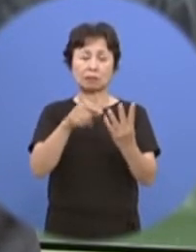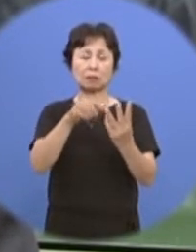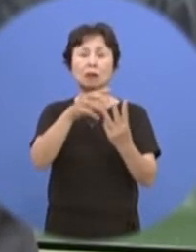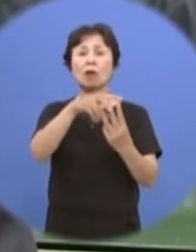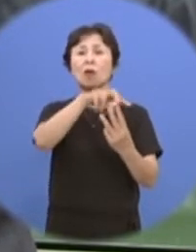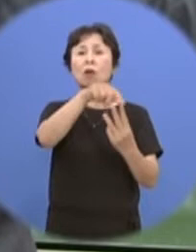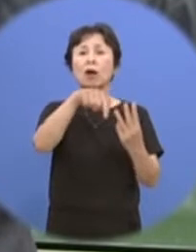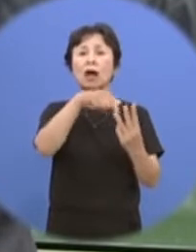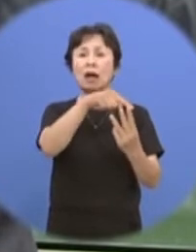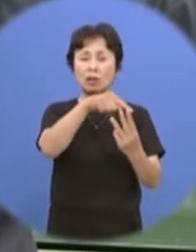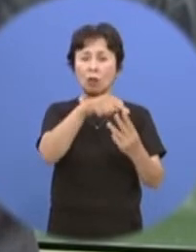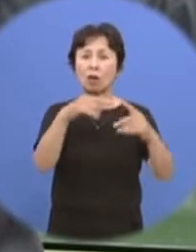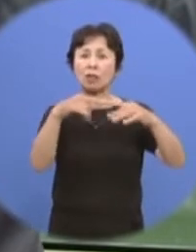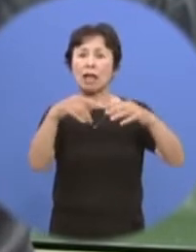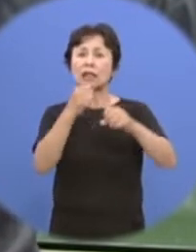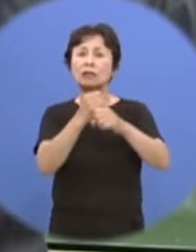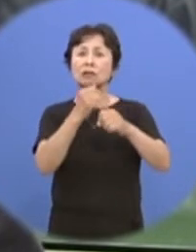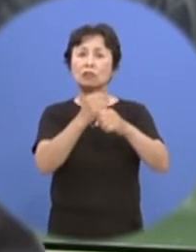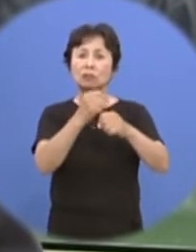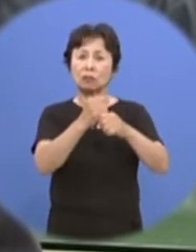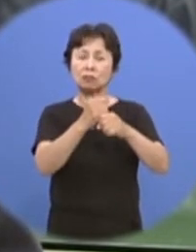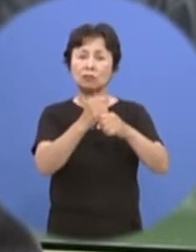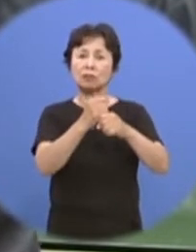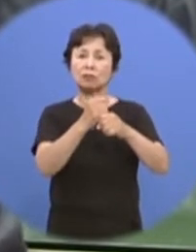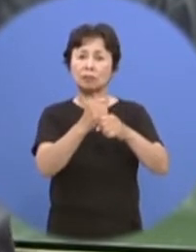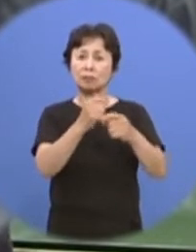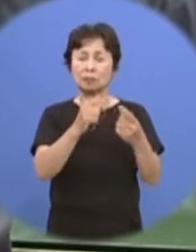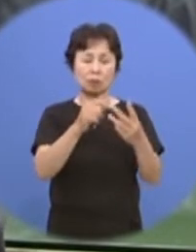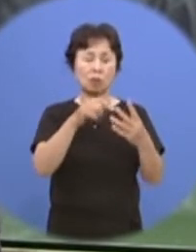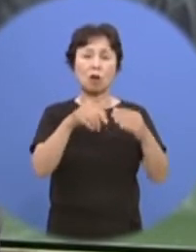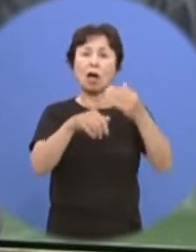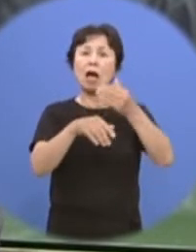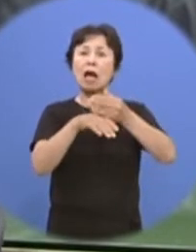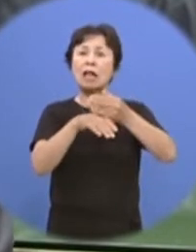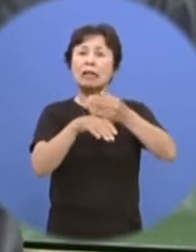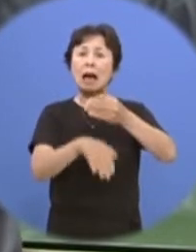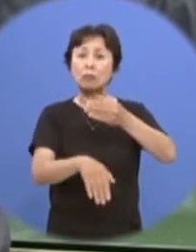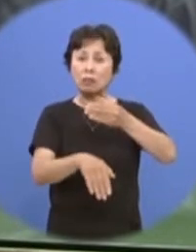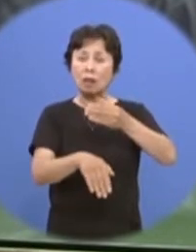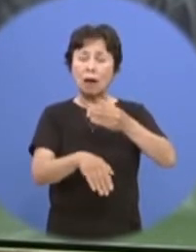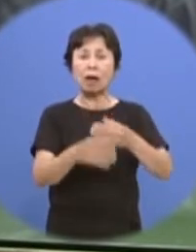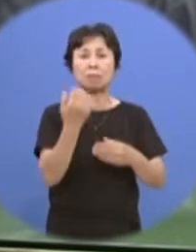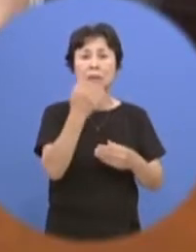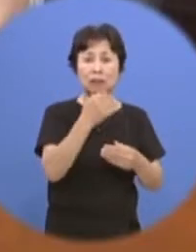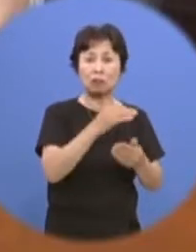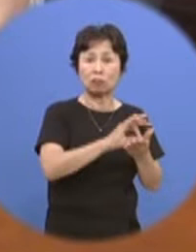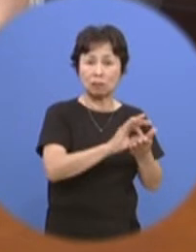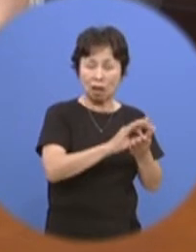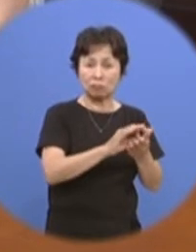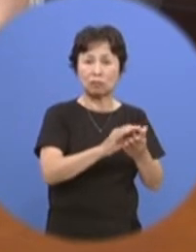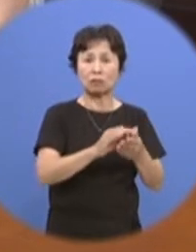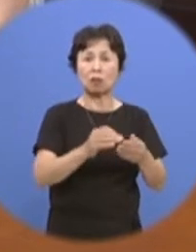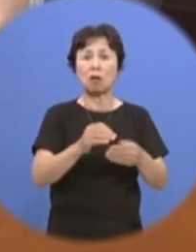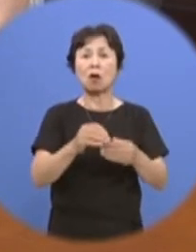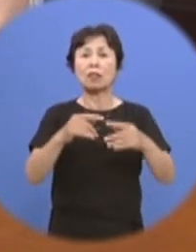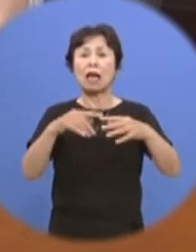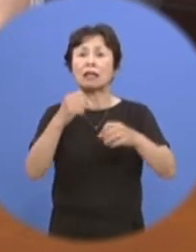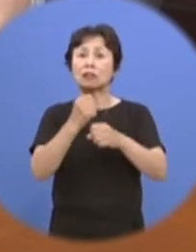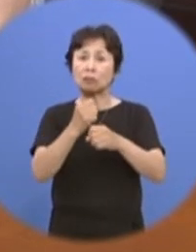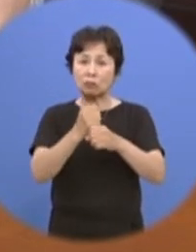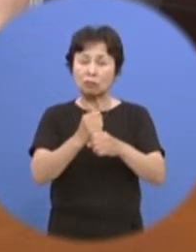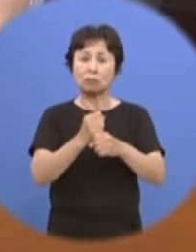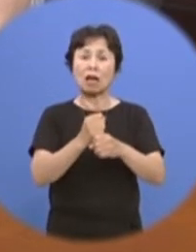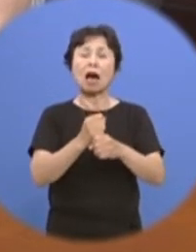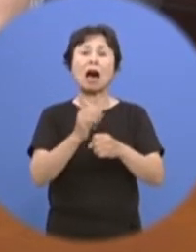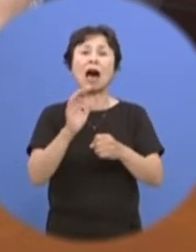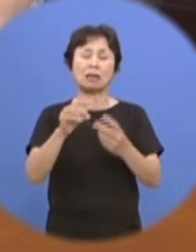発電の部分があるんです。水を取るということと、はい、それから発電をするというところがあって、それで発電をするためにあんまり水